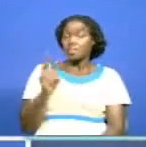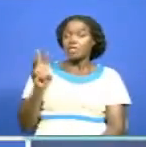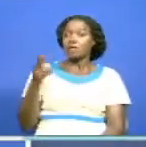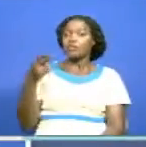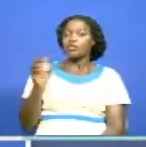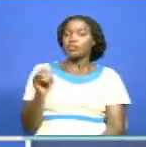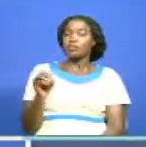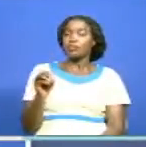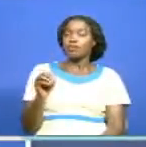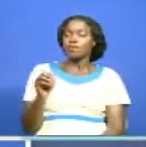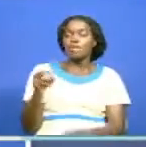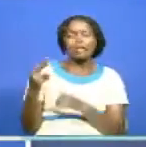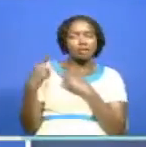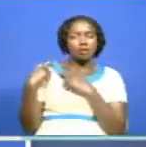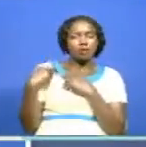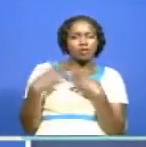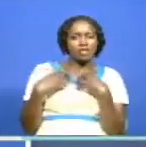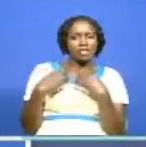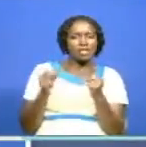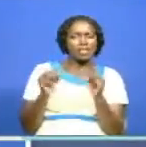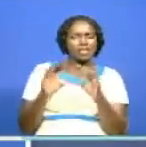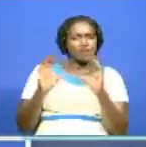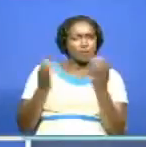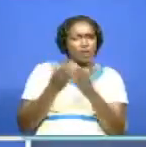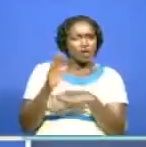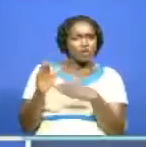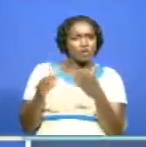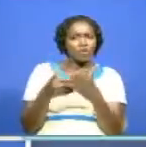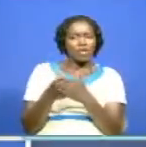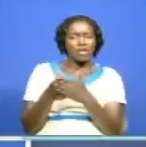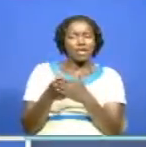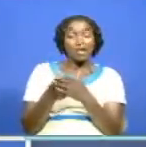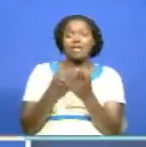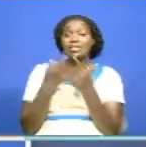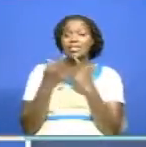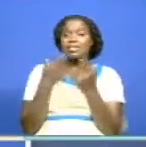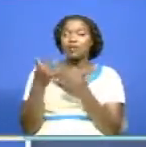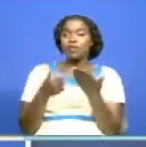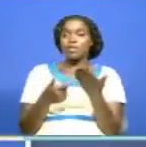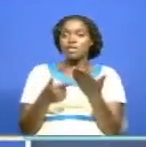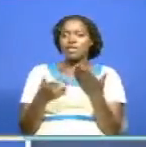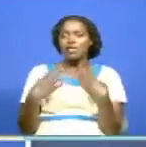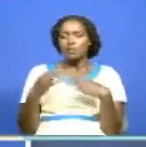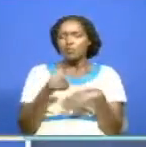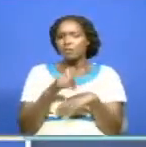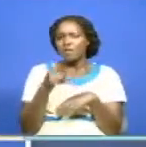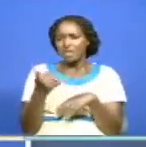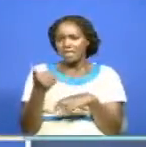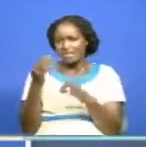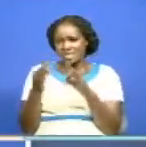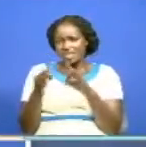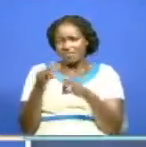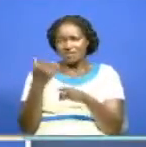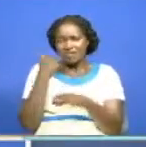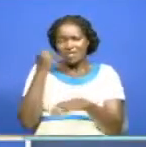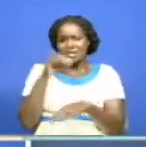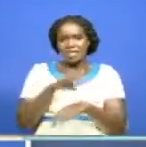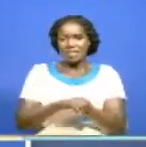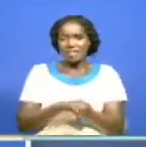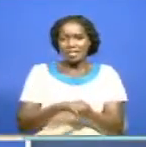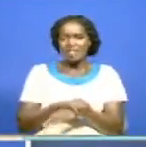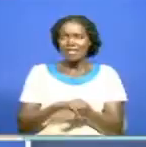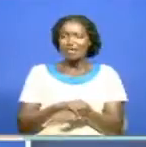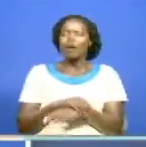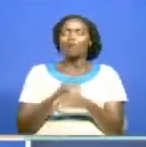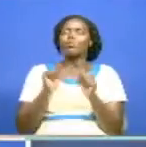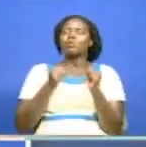WHO ambayo inasimamia hali ya afya dunia mzima imeweza kutuambia kwamba kuna wale watu ambao wakipata huu ugonjwa basi watawezwa zaidi na